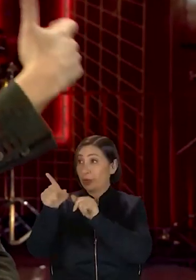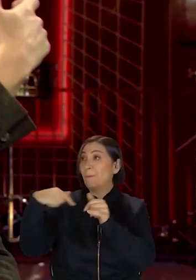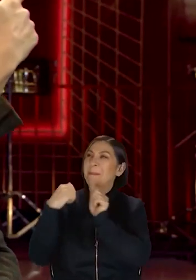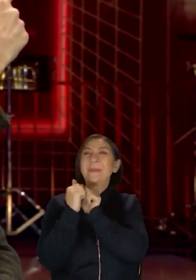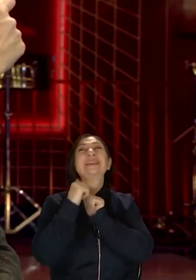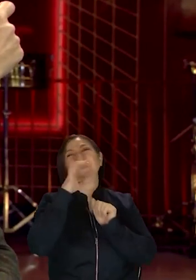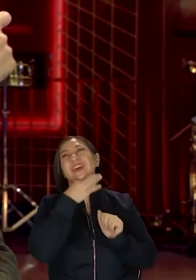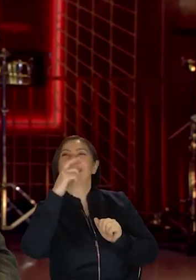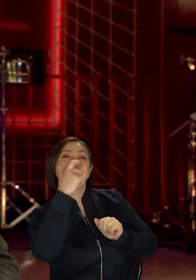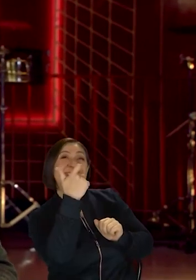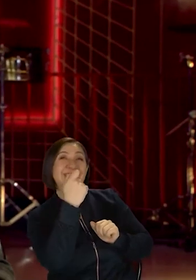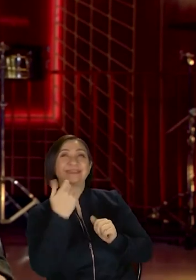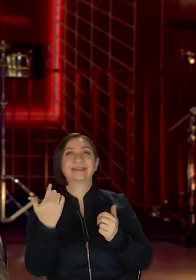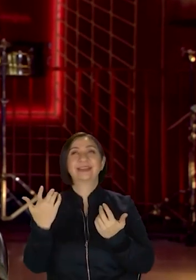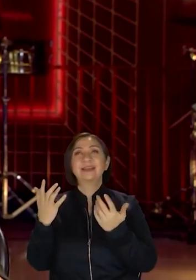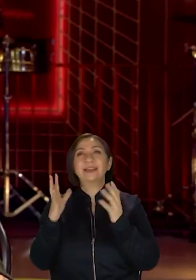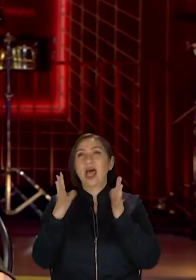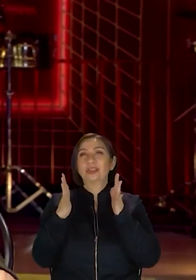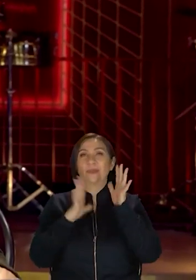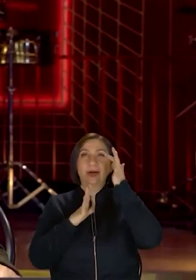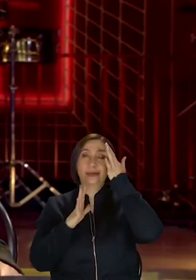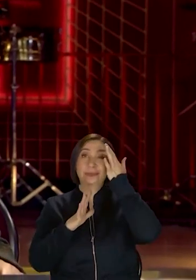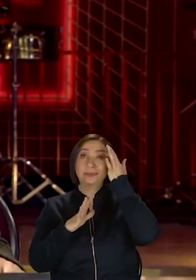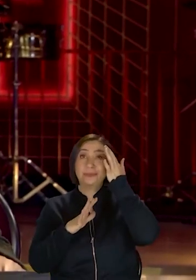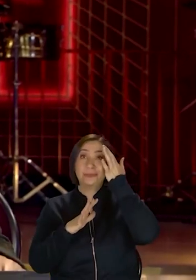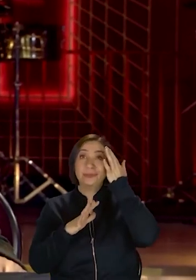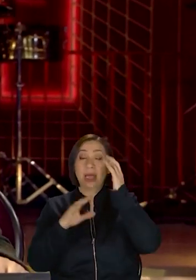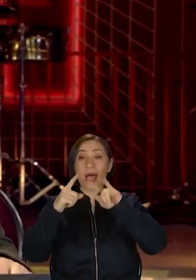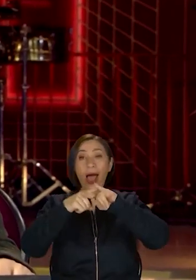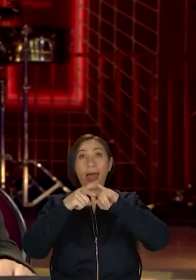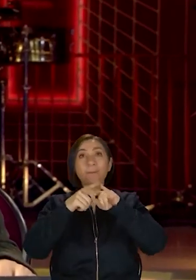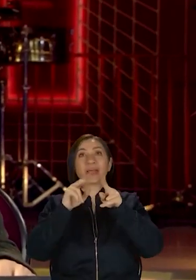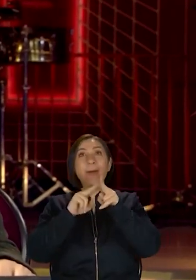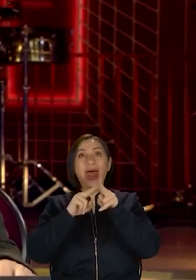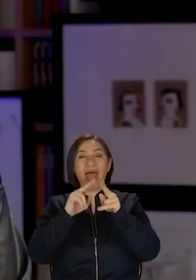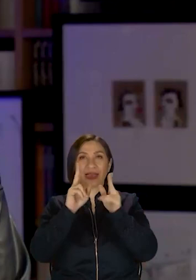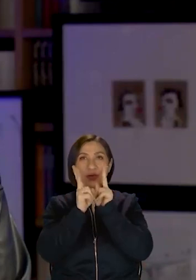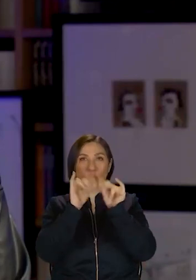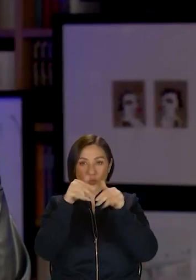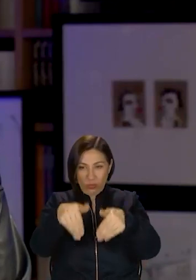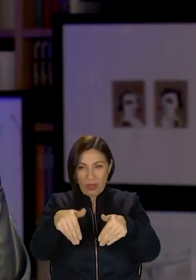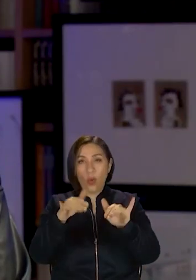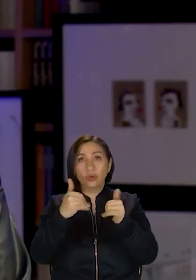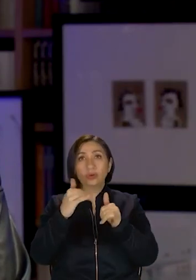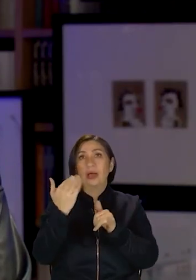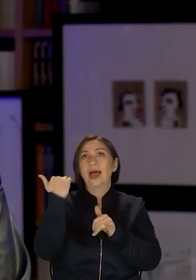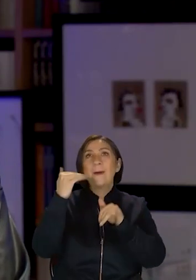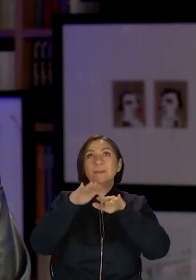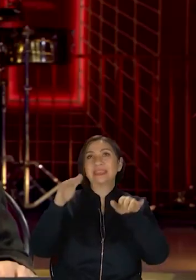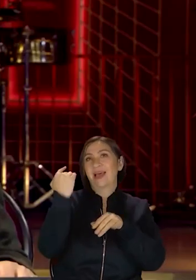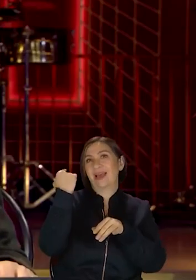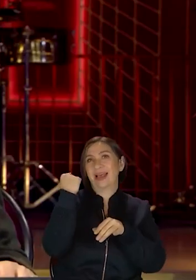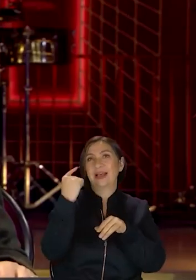oyuncularla bir selfie, daha acayibi var. Harem Tabare oynuyoruz burada. Şu arkamdaki